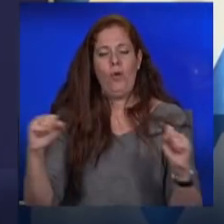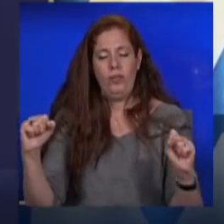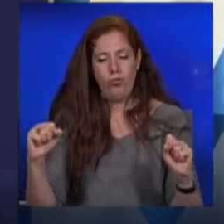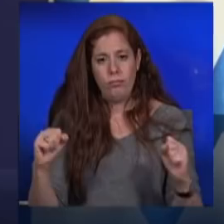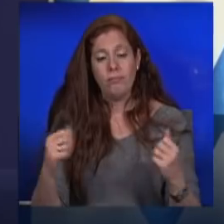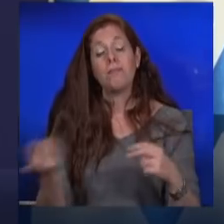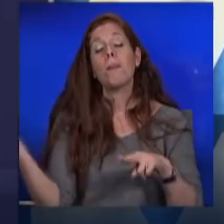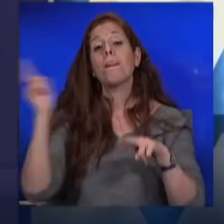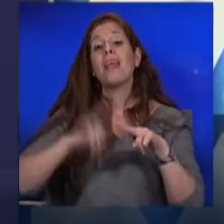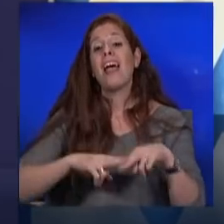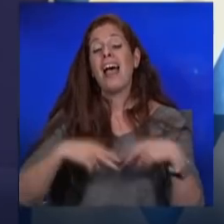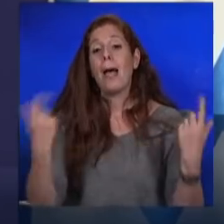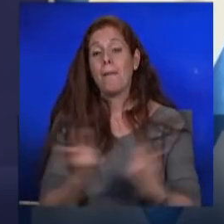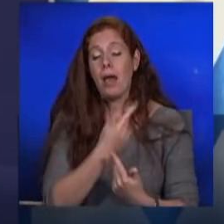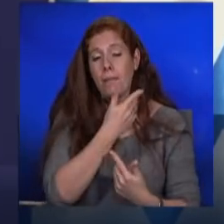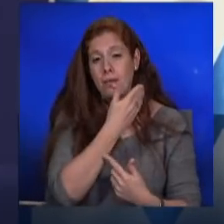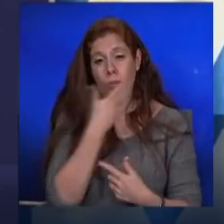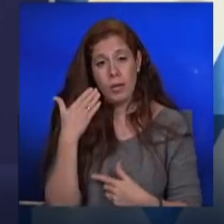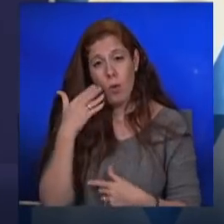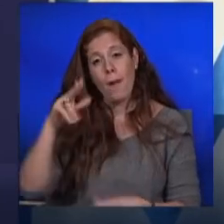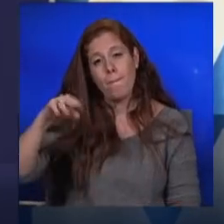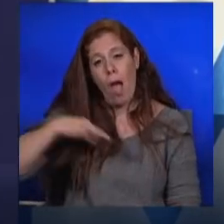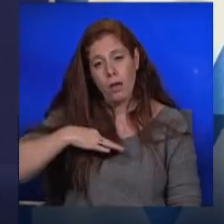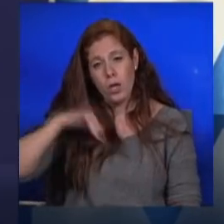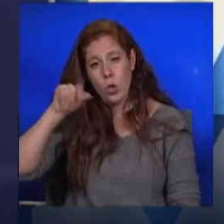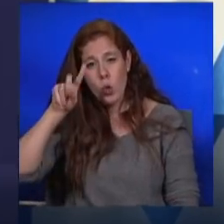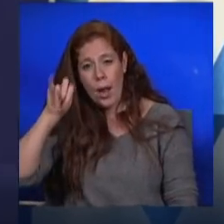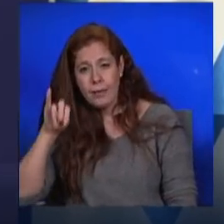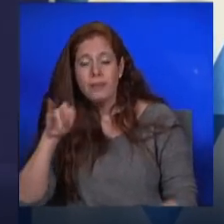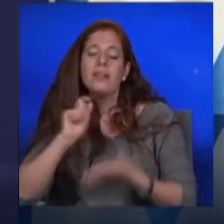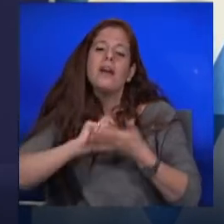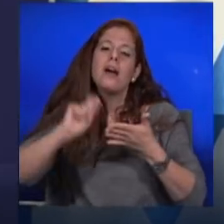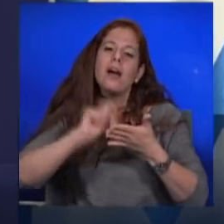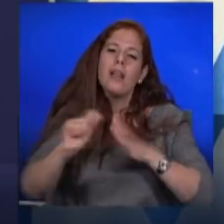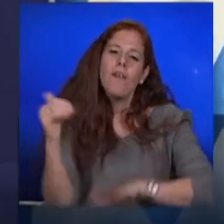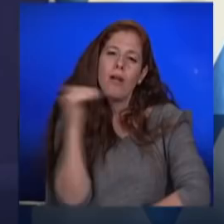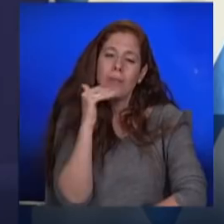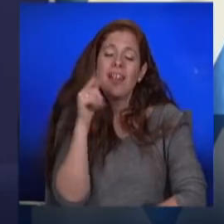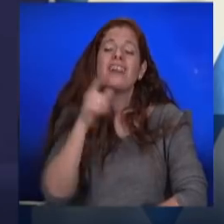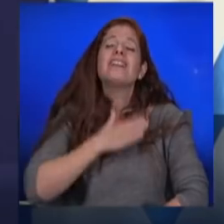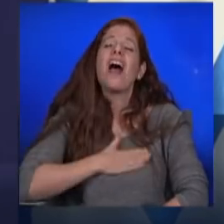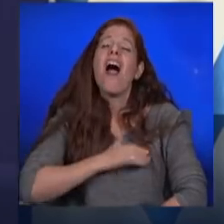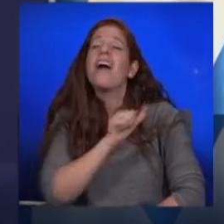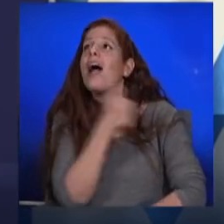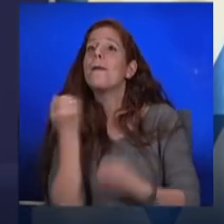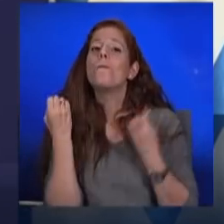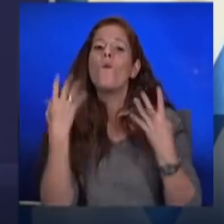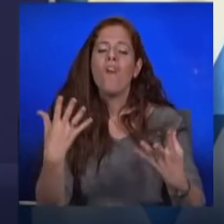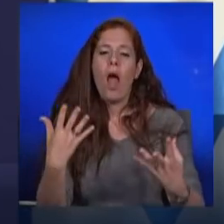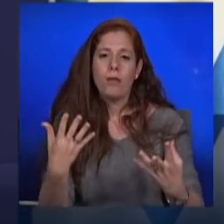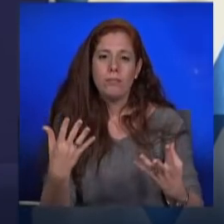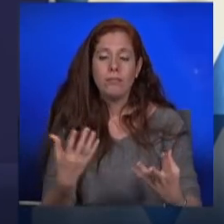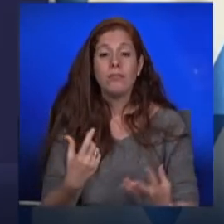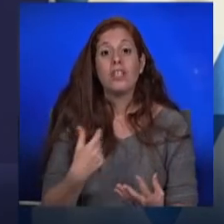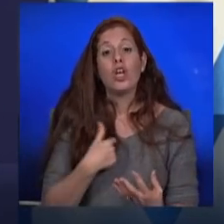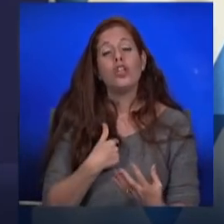אחי יוני זיכרונו לברכה כתב על חג הפסח, זהו חגנו המופלא מכולם. כשאני מפליג